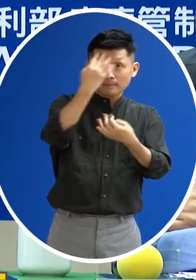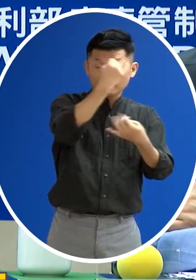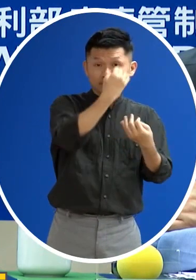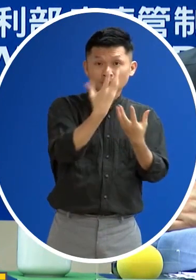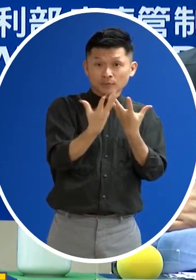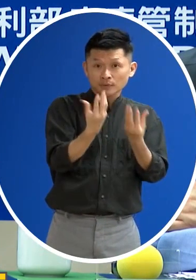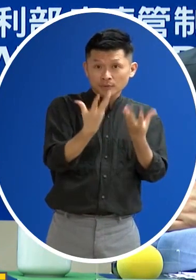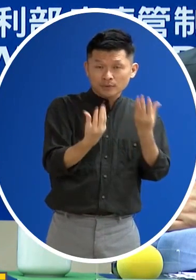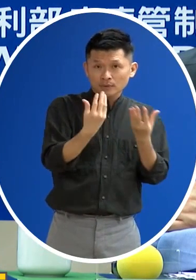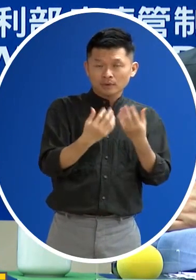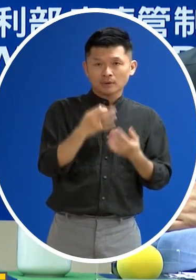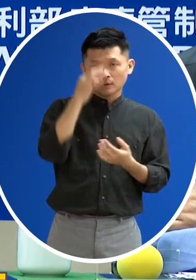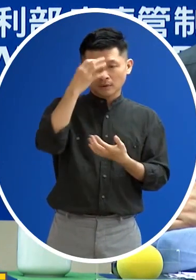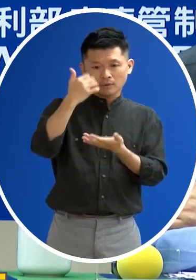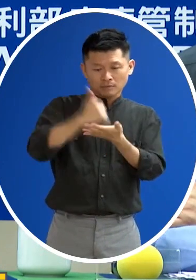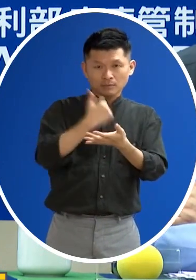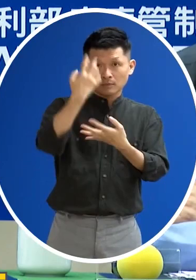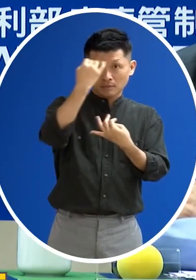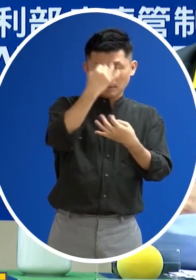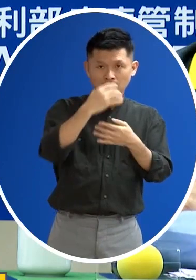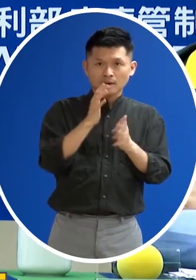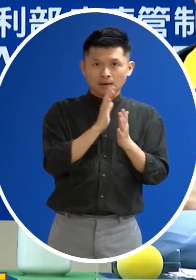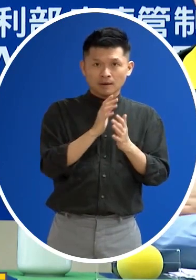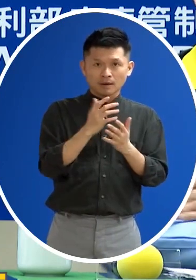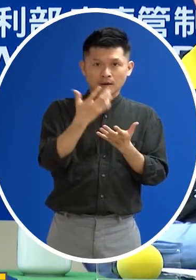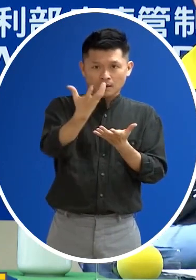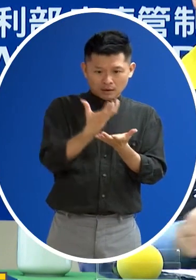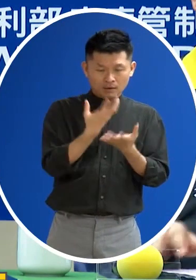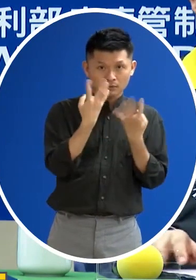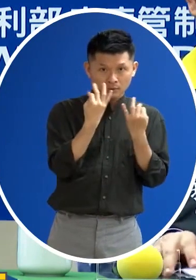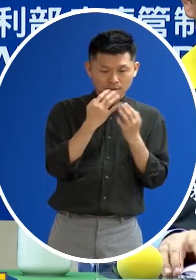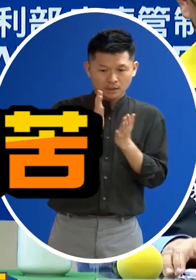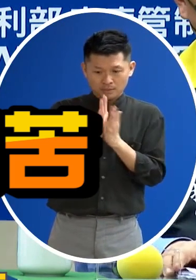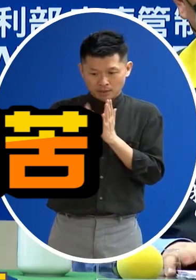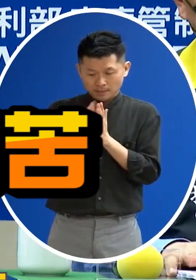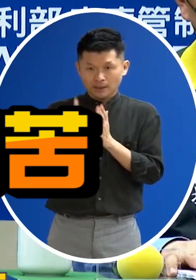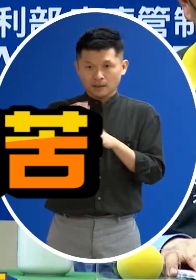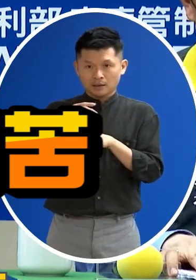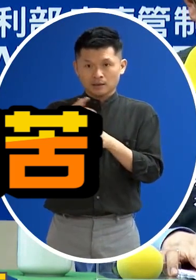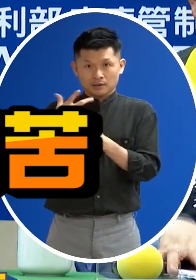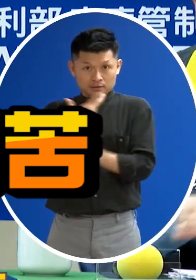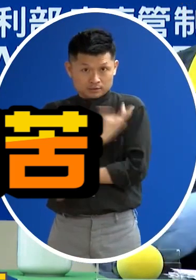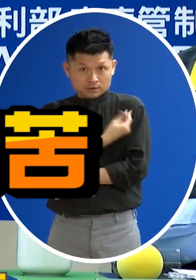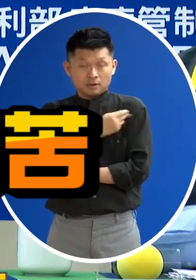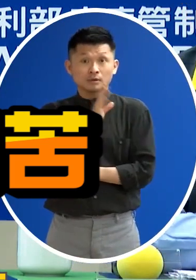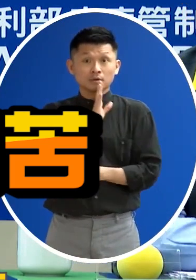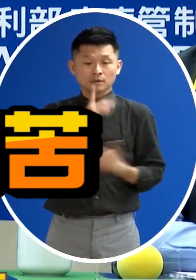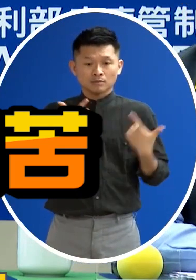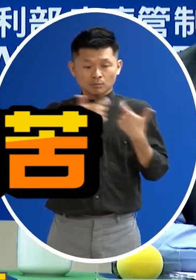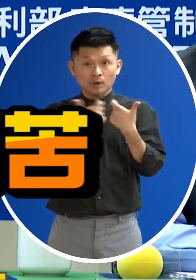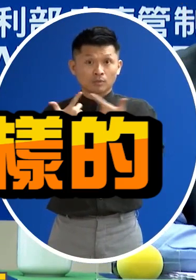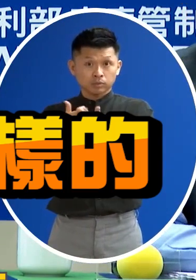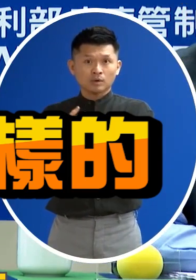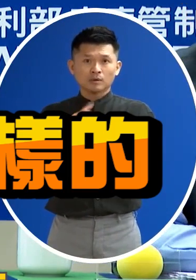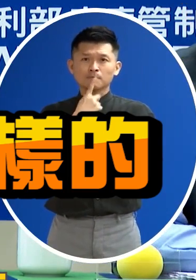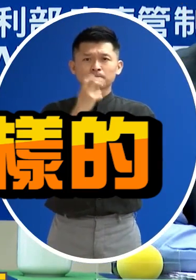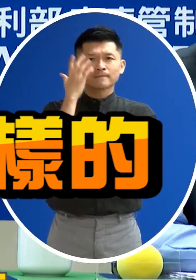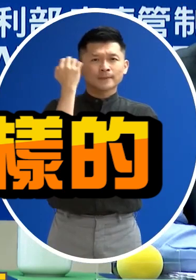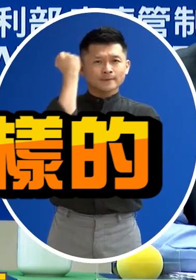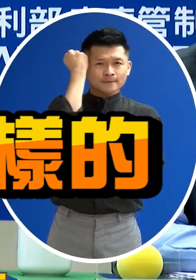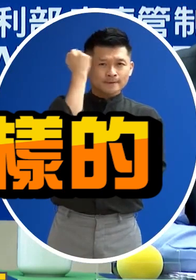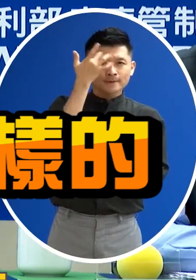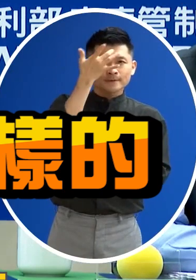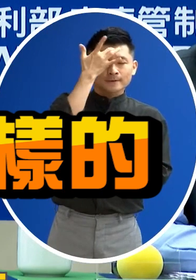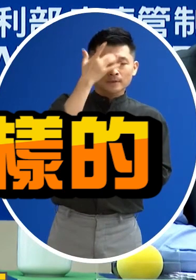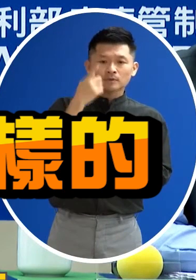会根据进货的时程来安排哈怎么样施打。那中央的这样的一个痛苦跟地方的